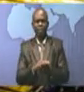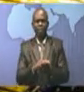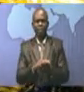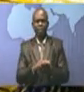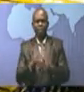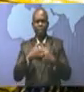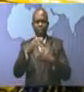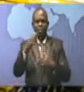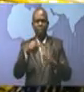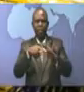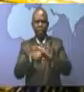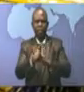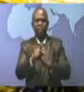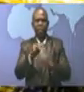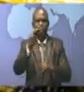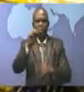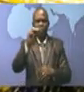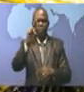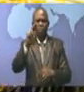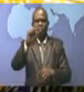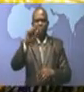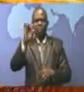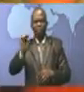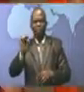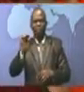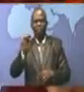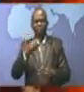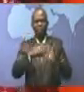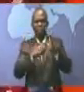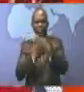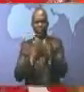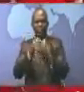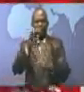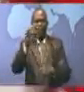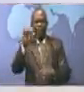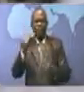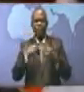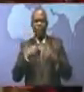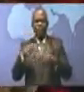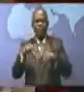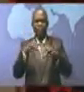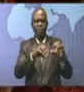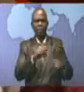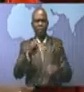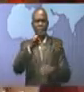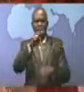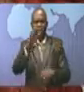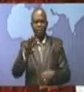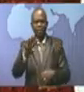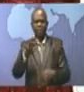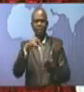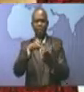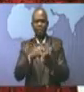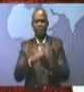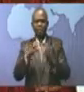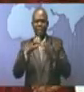Musée national des beaux-arts de Cuba, doté de 24 salles où est conservée la plus grande